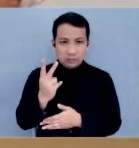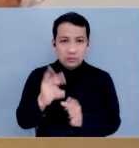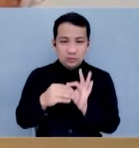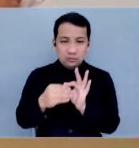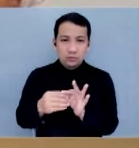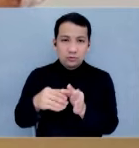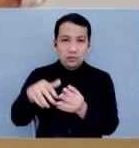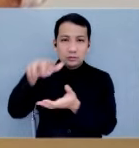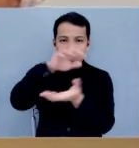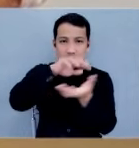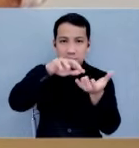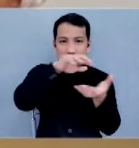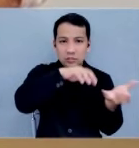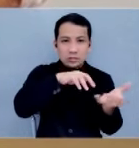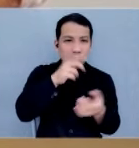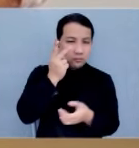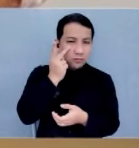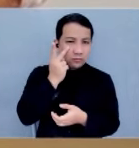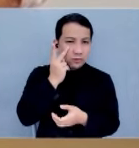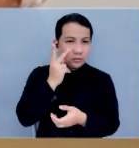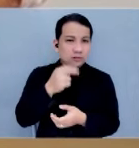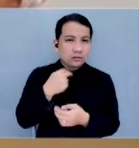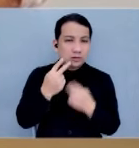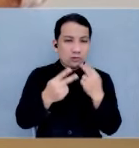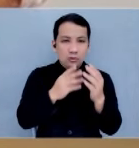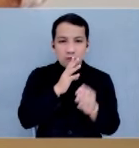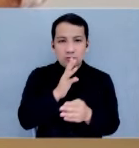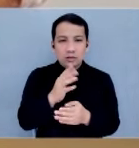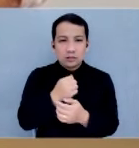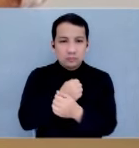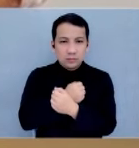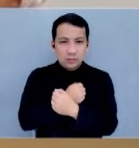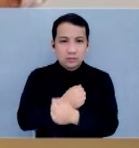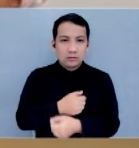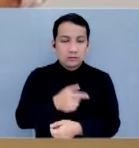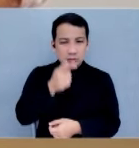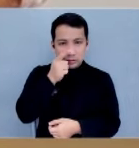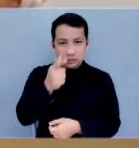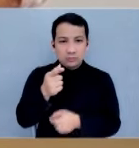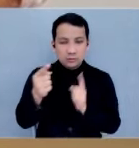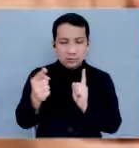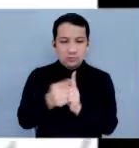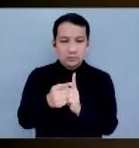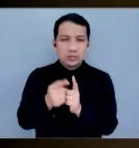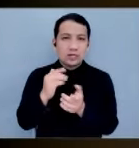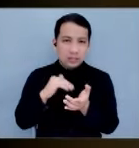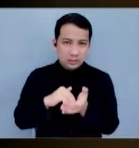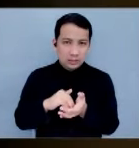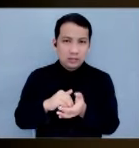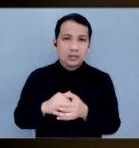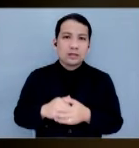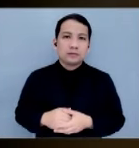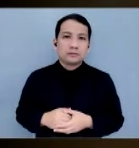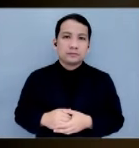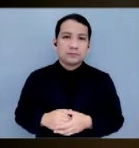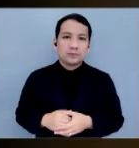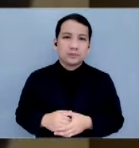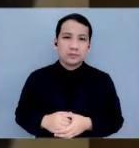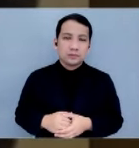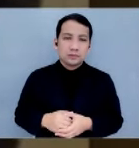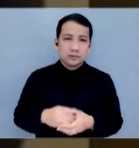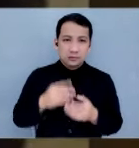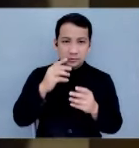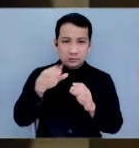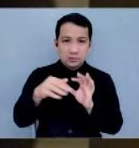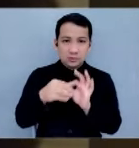ulap, maririnig ang iyong mga bulong ng pagmamahal. Magkikita din tayong muli." Sa mga larawang ito naman, inalala